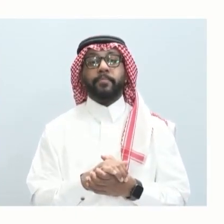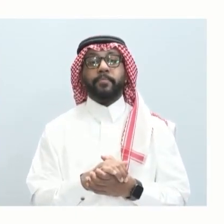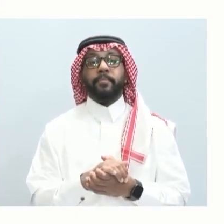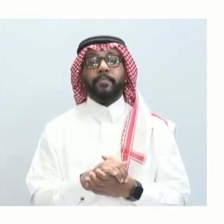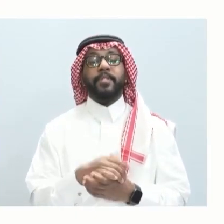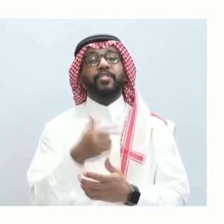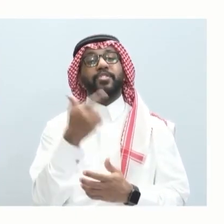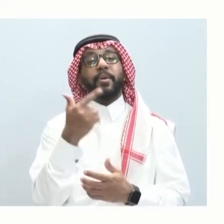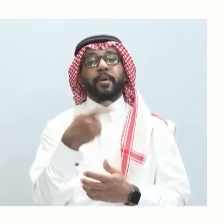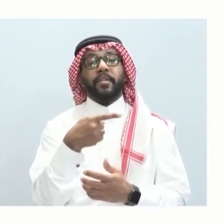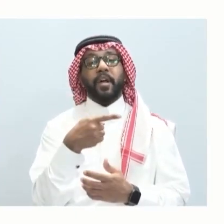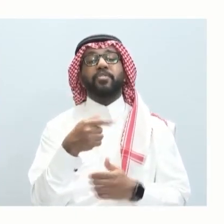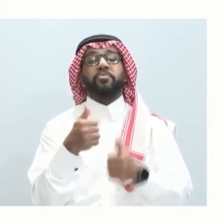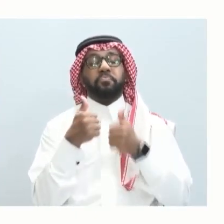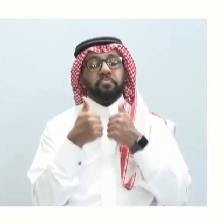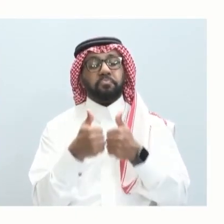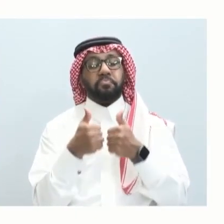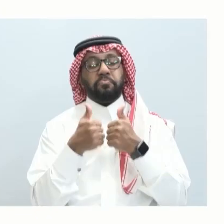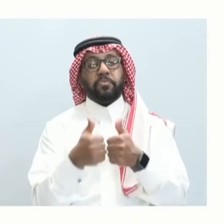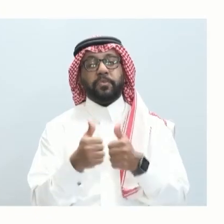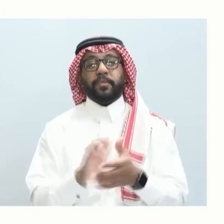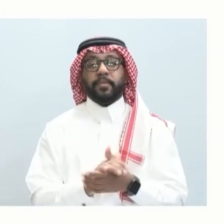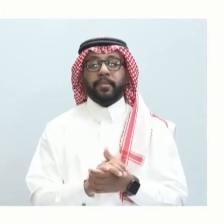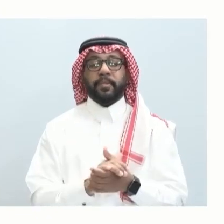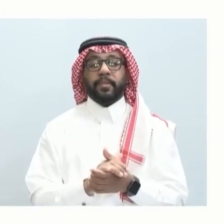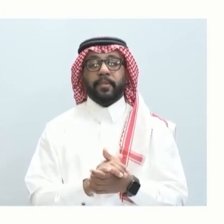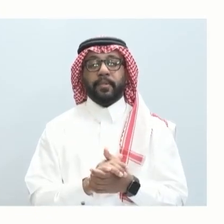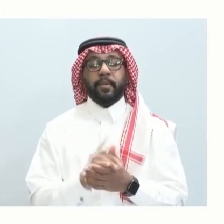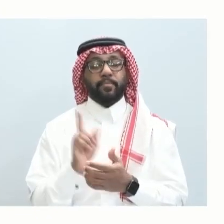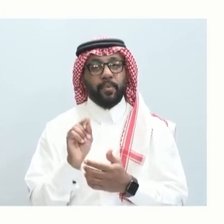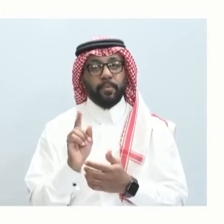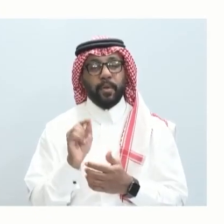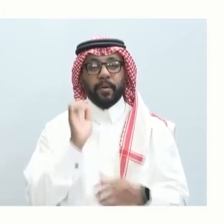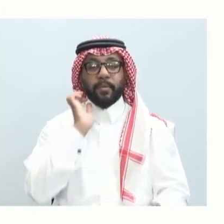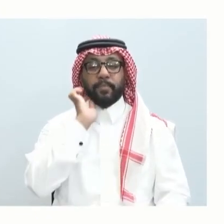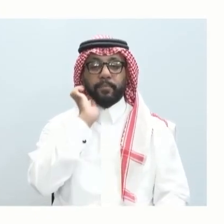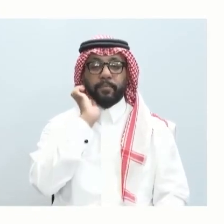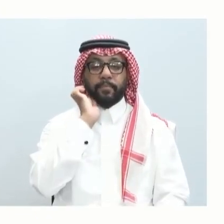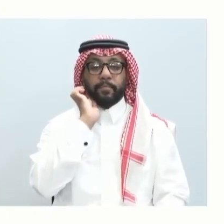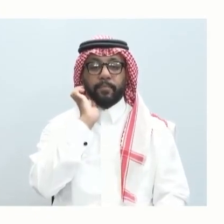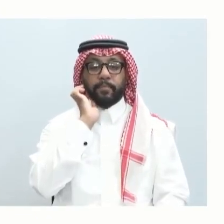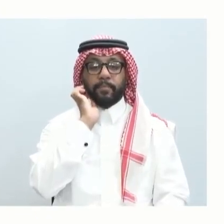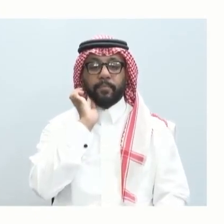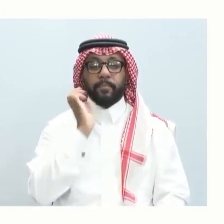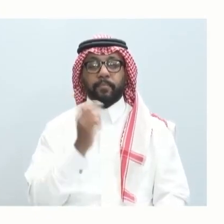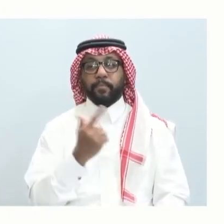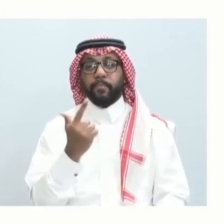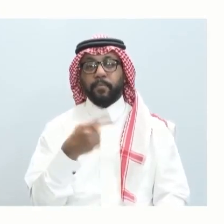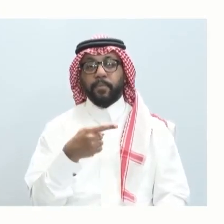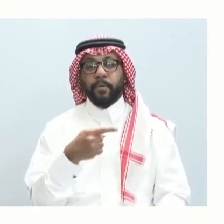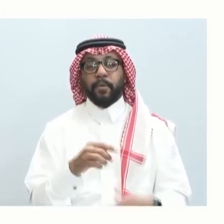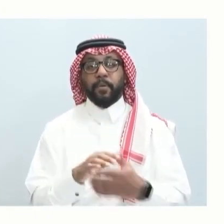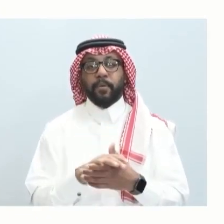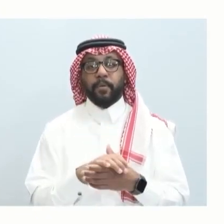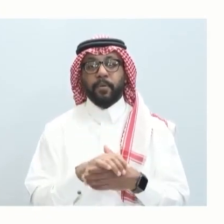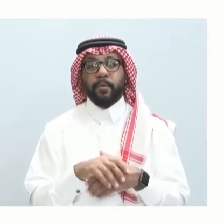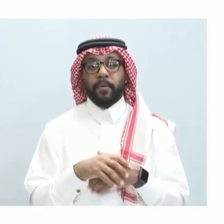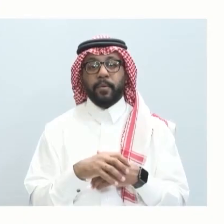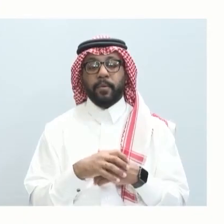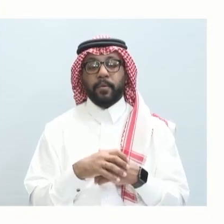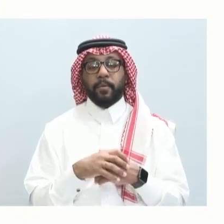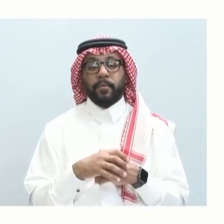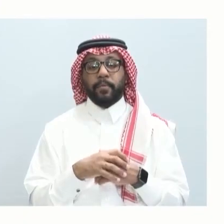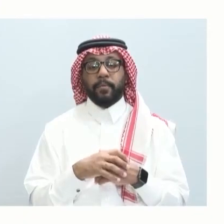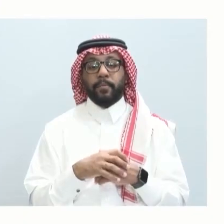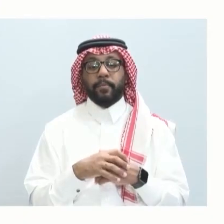17 اذا نضع الاجابه هنا 17 ثمره بارك الله فيكم سهله والله صعبه